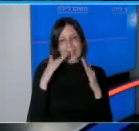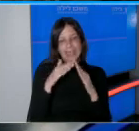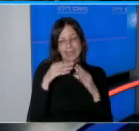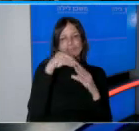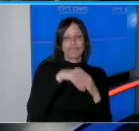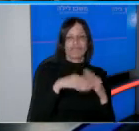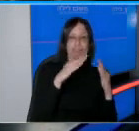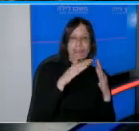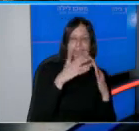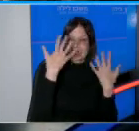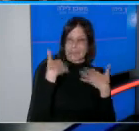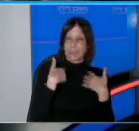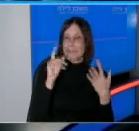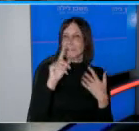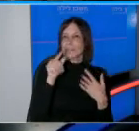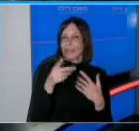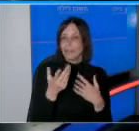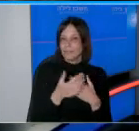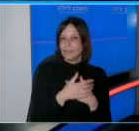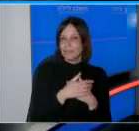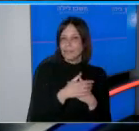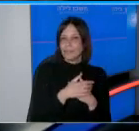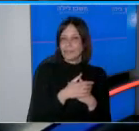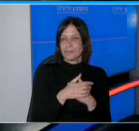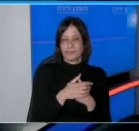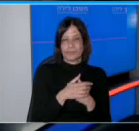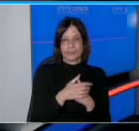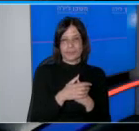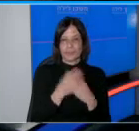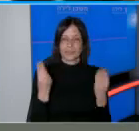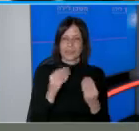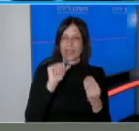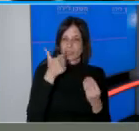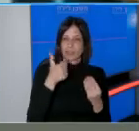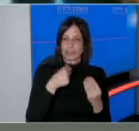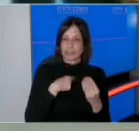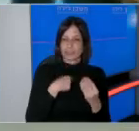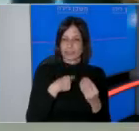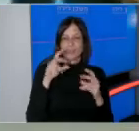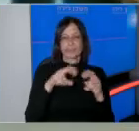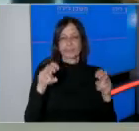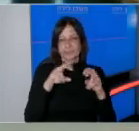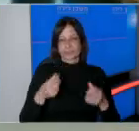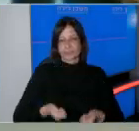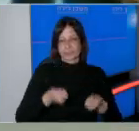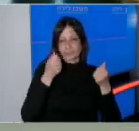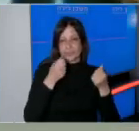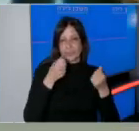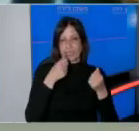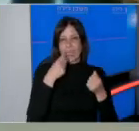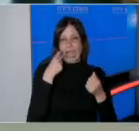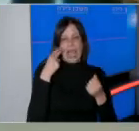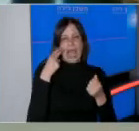שבבית. קודם, ספרי לנו מי את, בואי נתחיל ממך. קודם כל, אני חוקרת תרבות